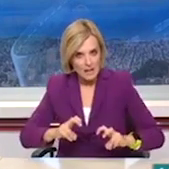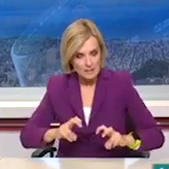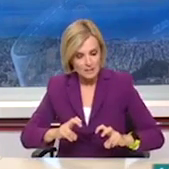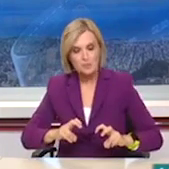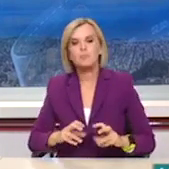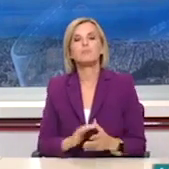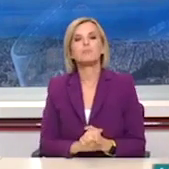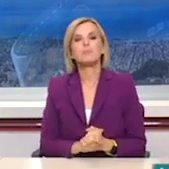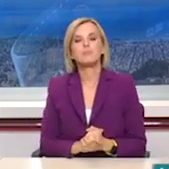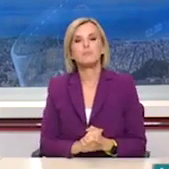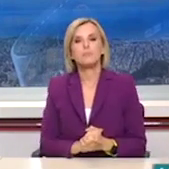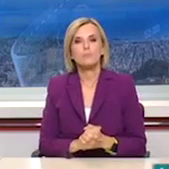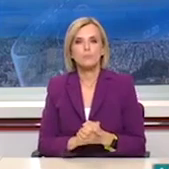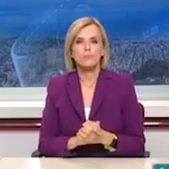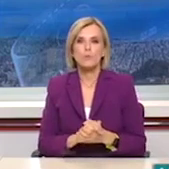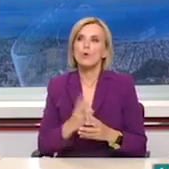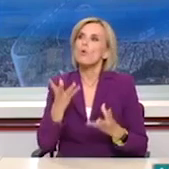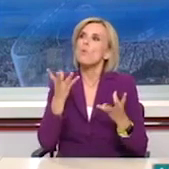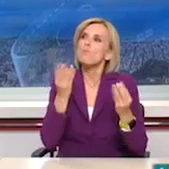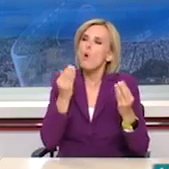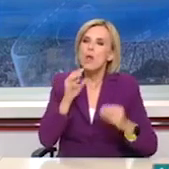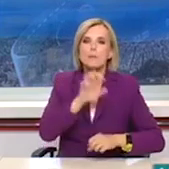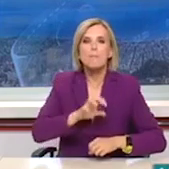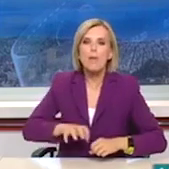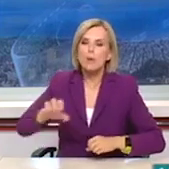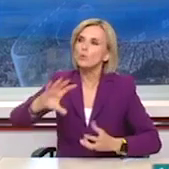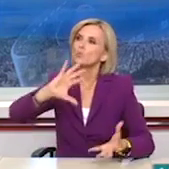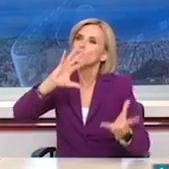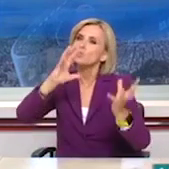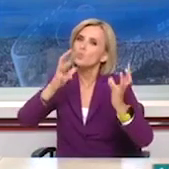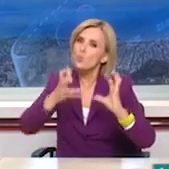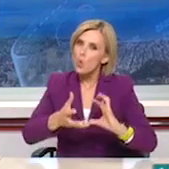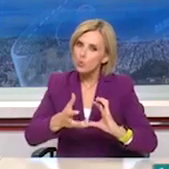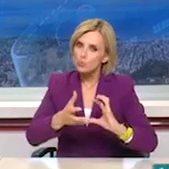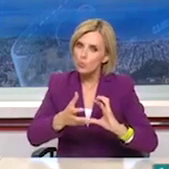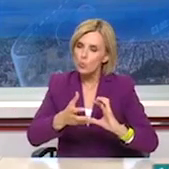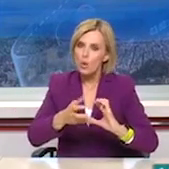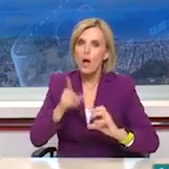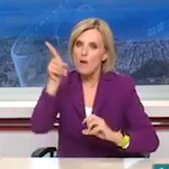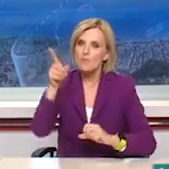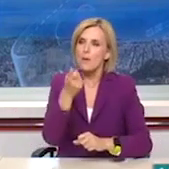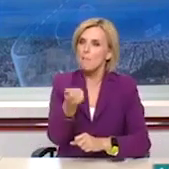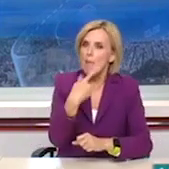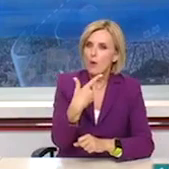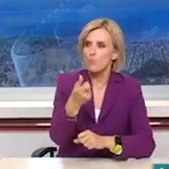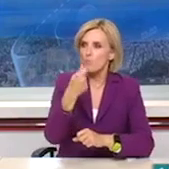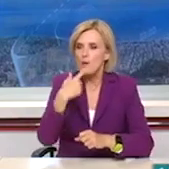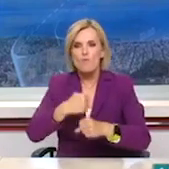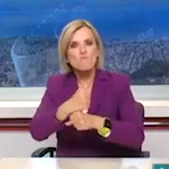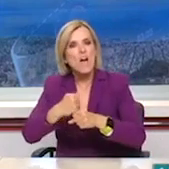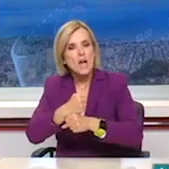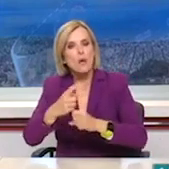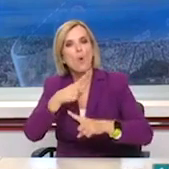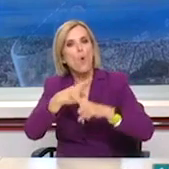από πολλές περιοχές στον κόσμο, σε κάποιες περιοχές άλλες δόσεις, σε κάποιες